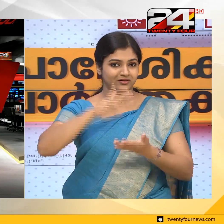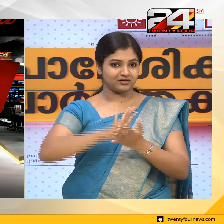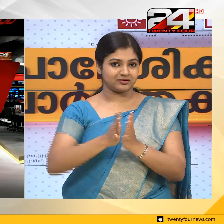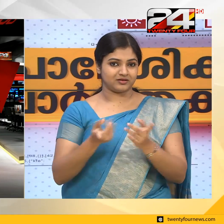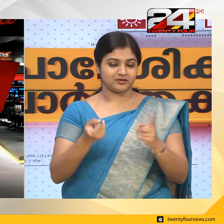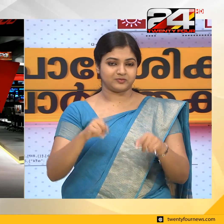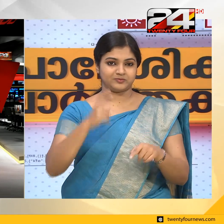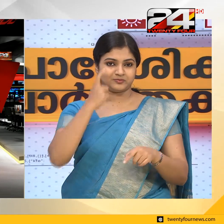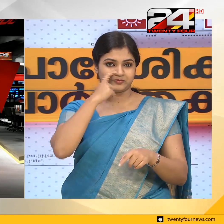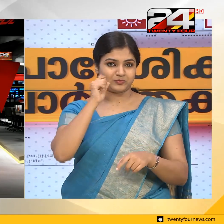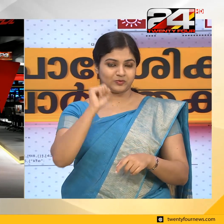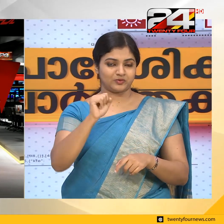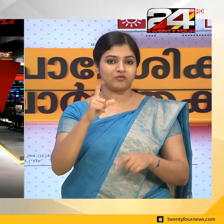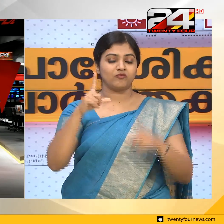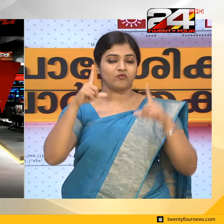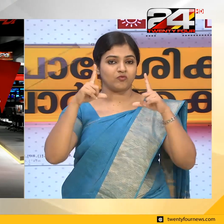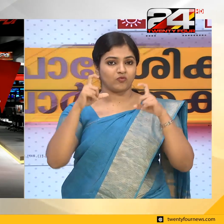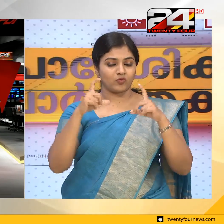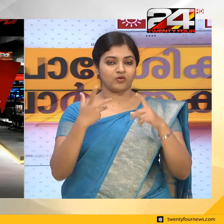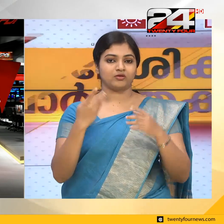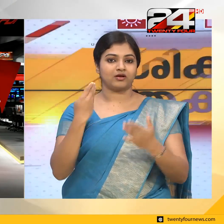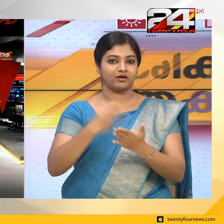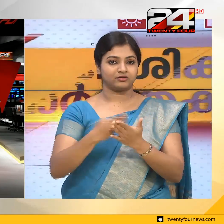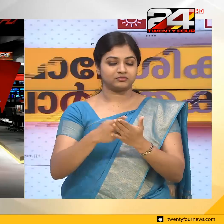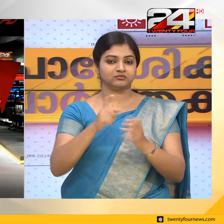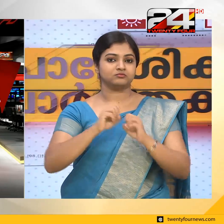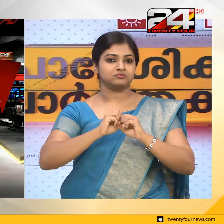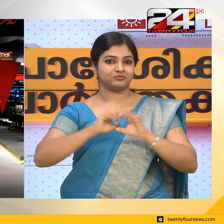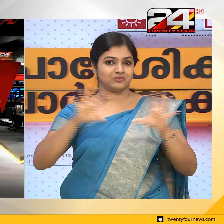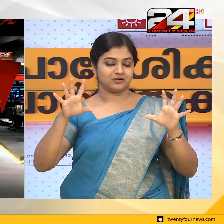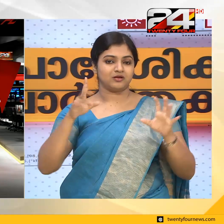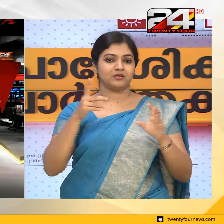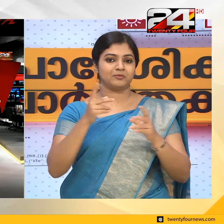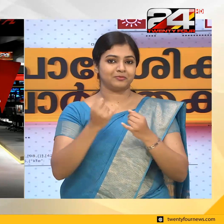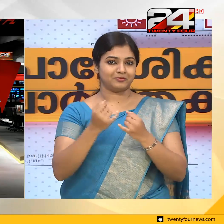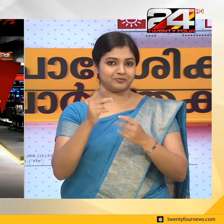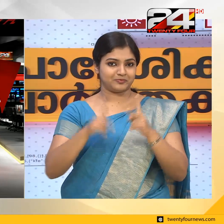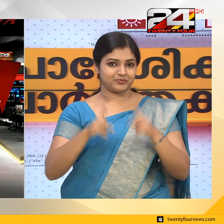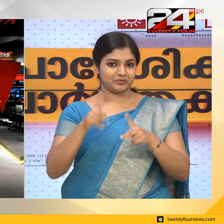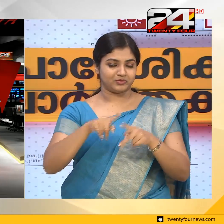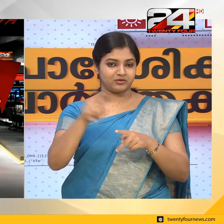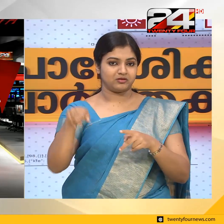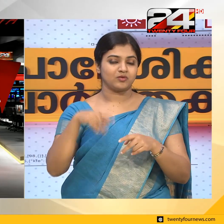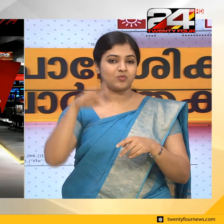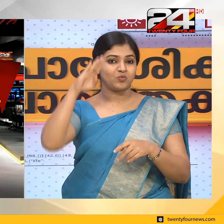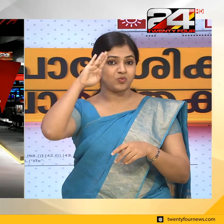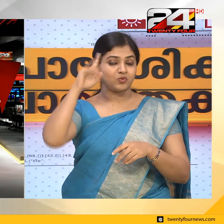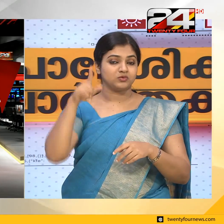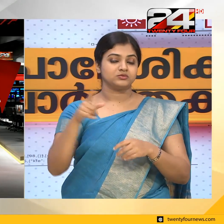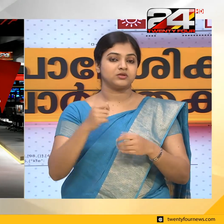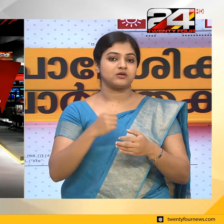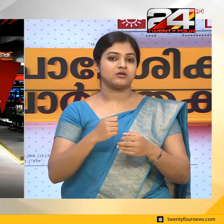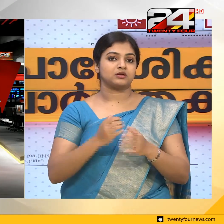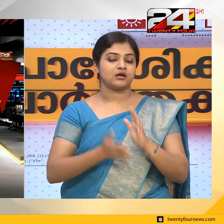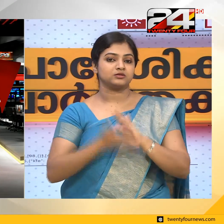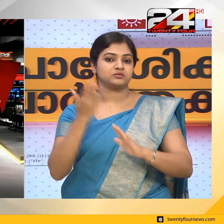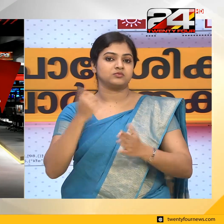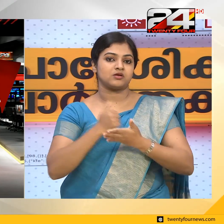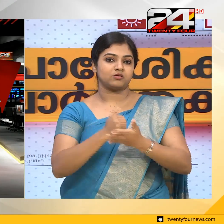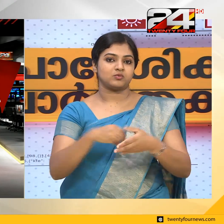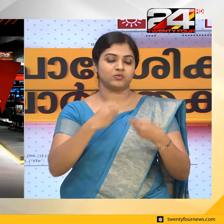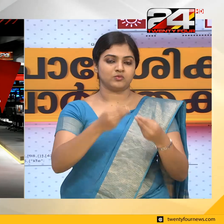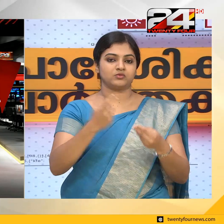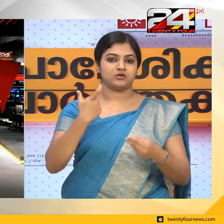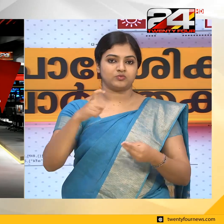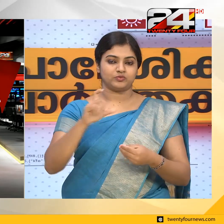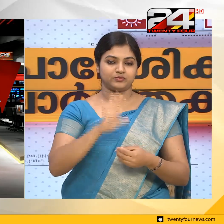ശാരീരിക ചൂഷണത്തിനിരയായ പെൺകുട്ടിയുടെ ചിത്രവും മേൽവിലാസവും പ്രചരിപ്പിച്ച പ്രതികളെ കൊച്ചി പള്ളുരുത്തി പോലീസ് രക്ഷപ്പെടാൻ അനുവദിച്ചതായി പരാതി. പ്രതികൾക്കെതിരെ